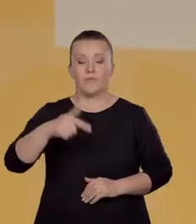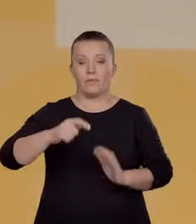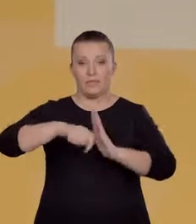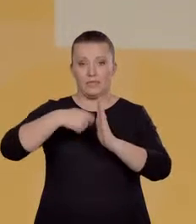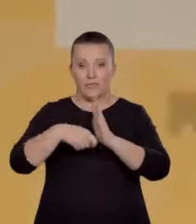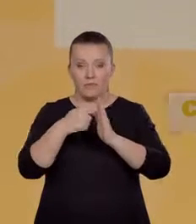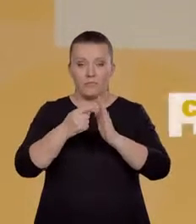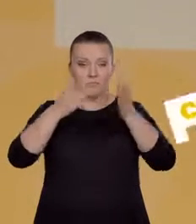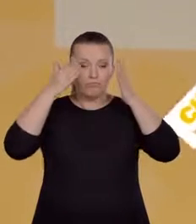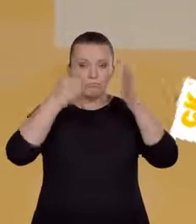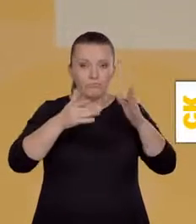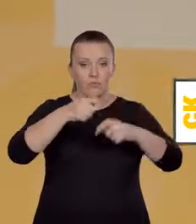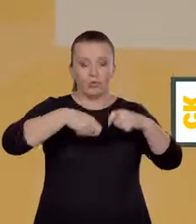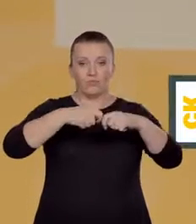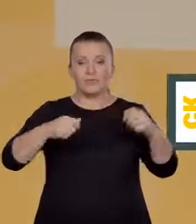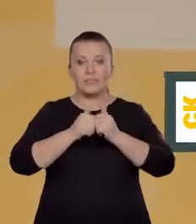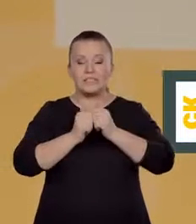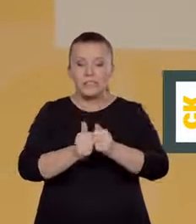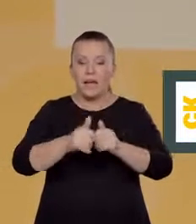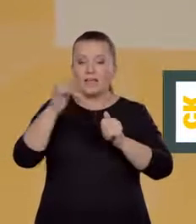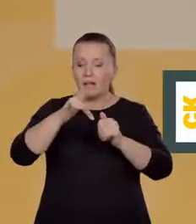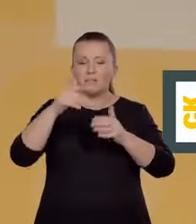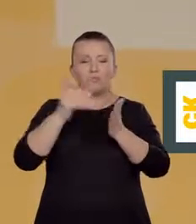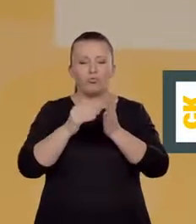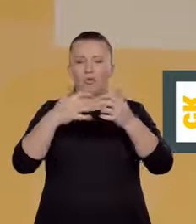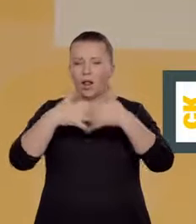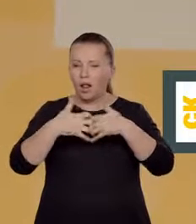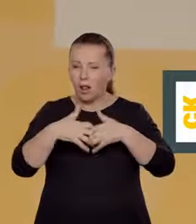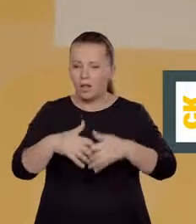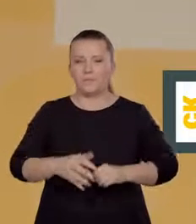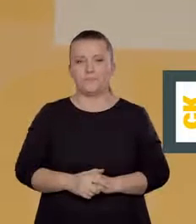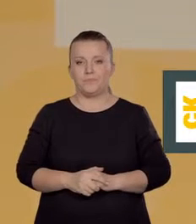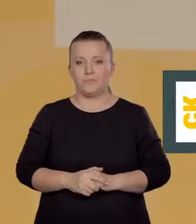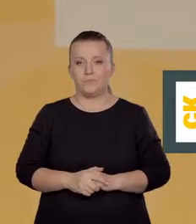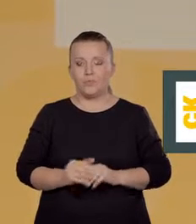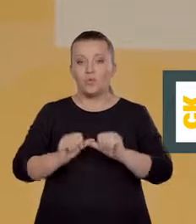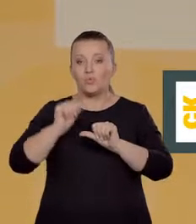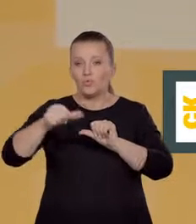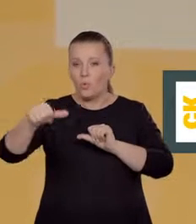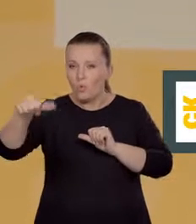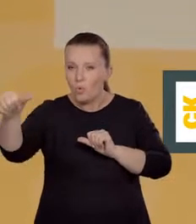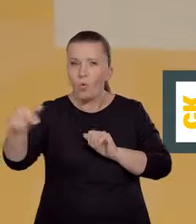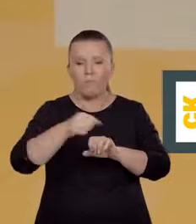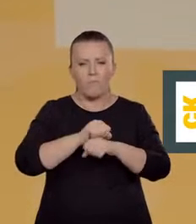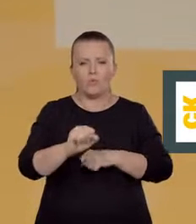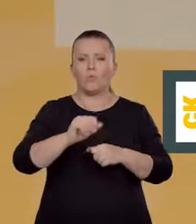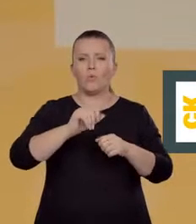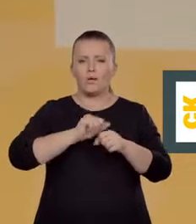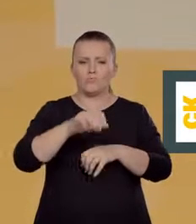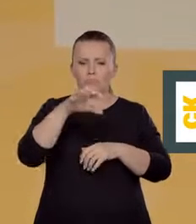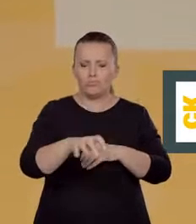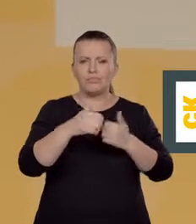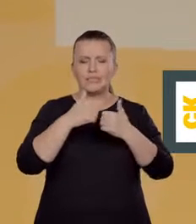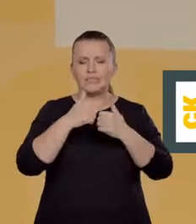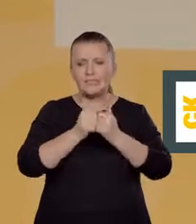tym filmie zajmiemy się rozwiązywaniem zadań obliczeniowych. W arkuszach maturalnych każdego roku znaleźć można zadania,